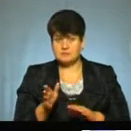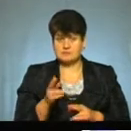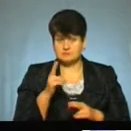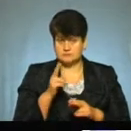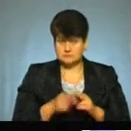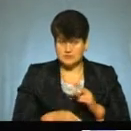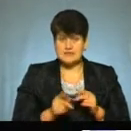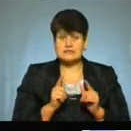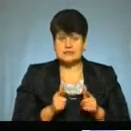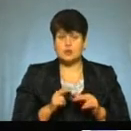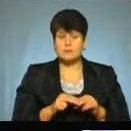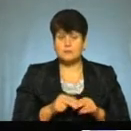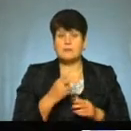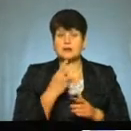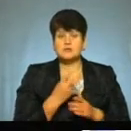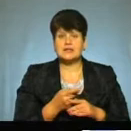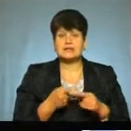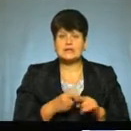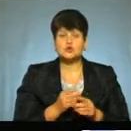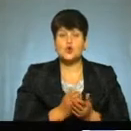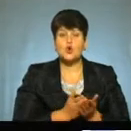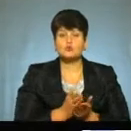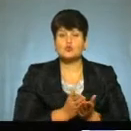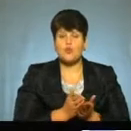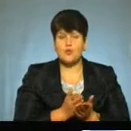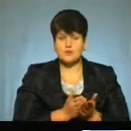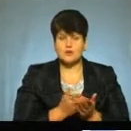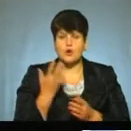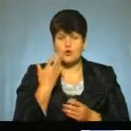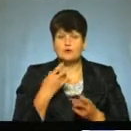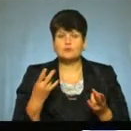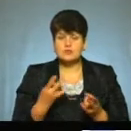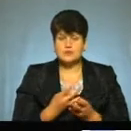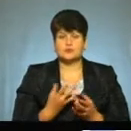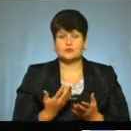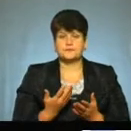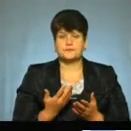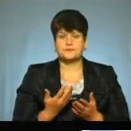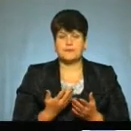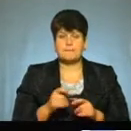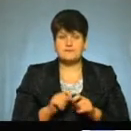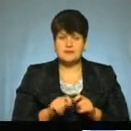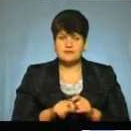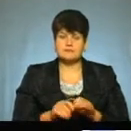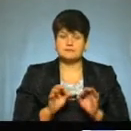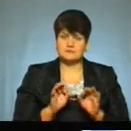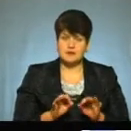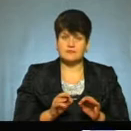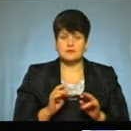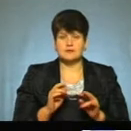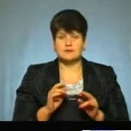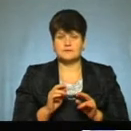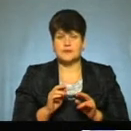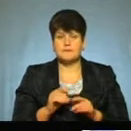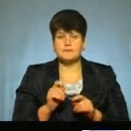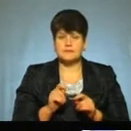згідно паспортних даних, передбачається технічне обслуговування. Тобто, коли потрібно, і знову ж таки, тобто перевірити його справність, справність автоматики,